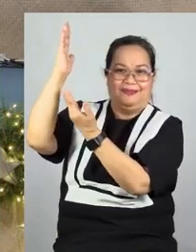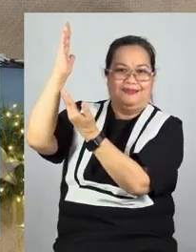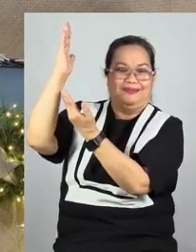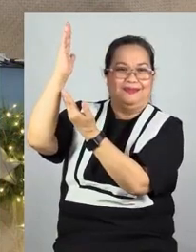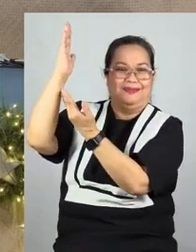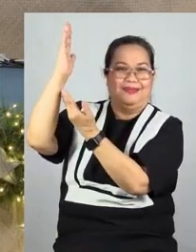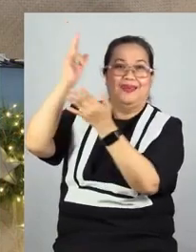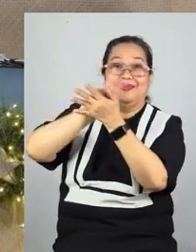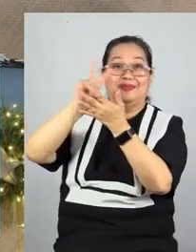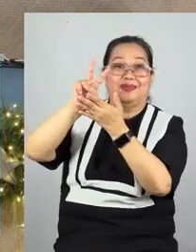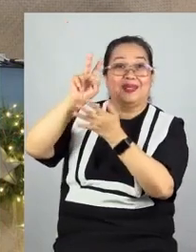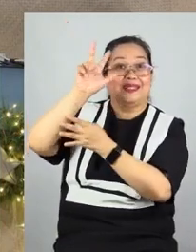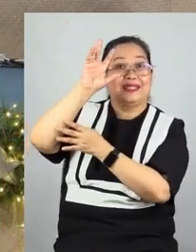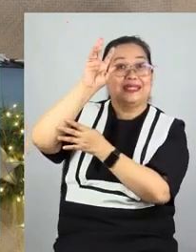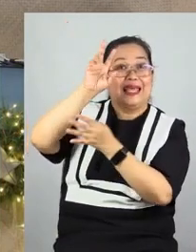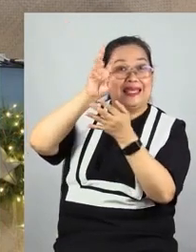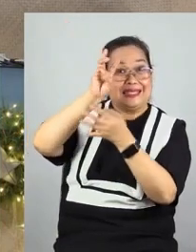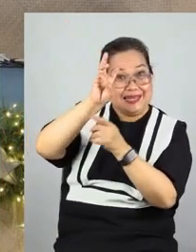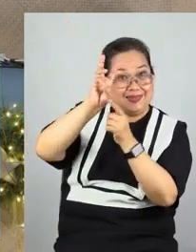niyo yung verse 6.